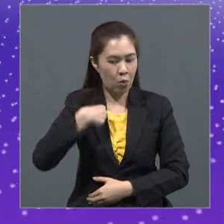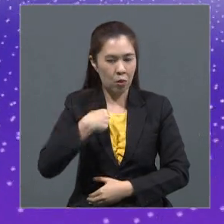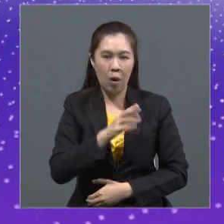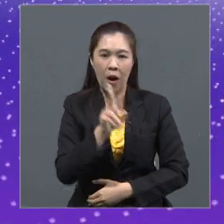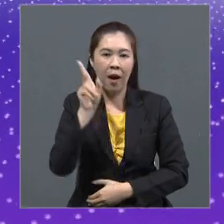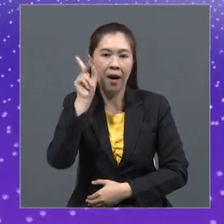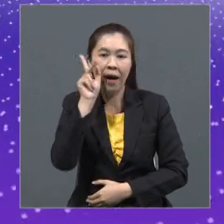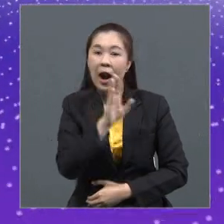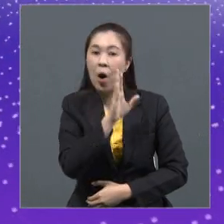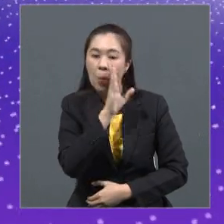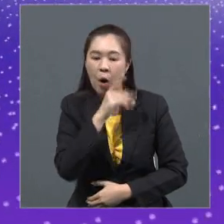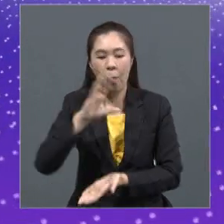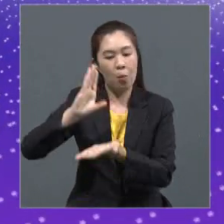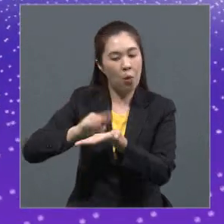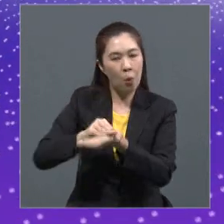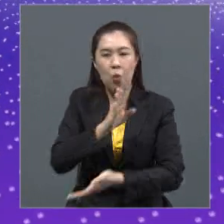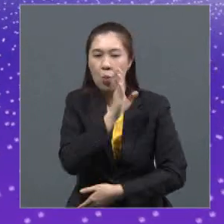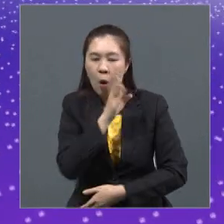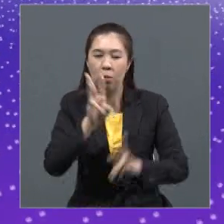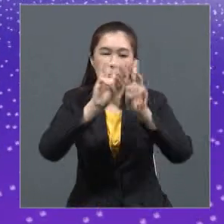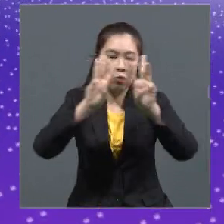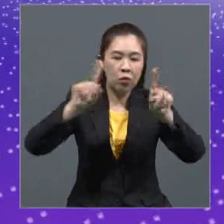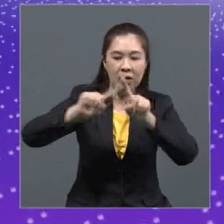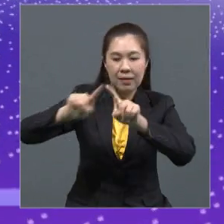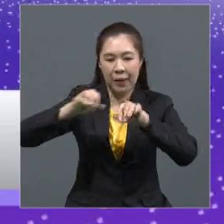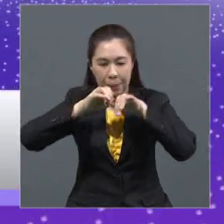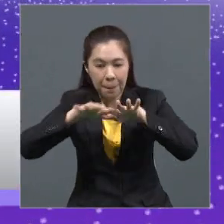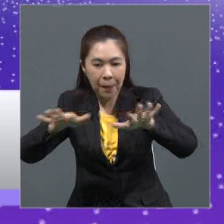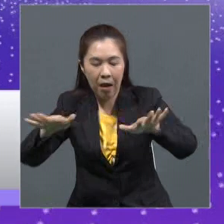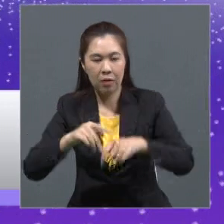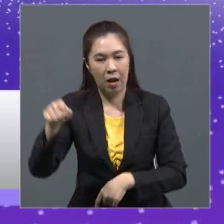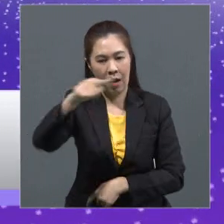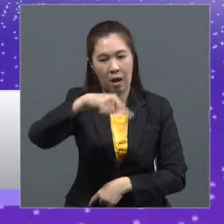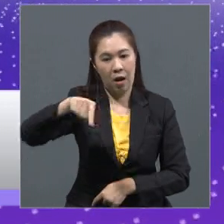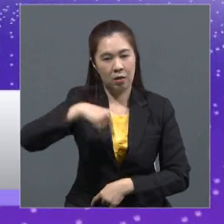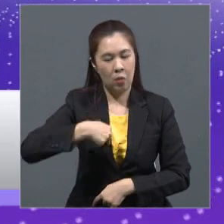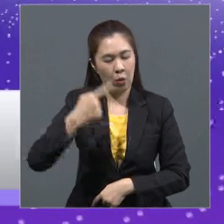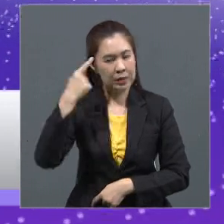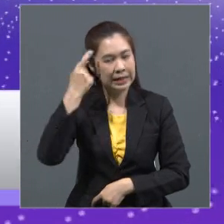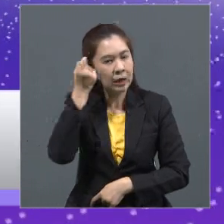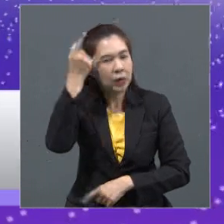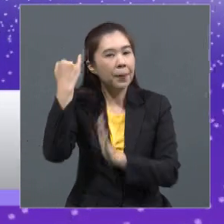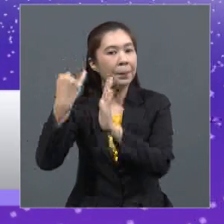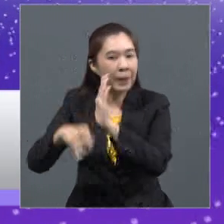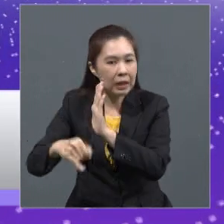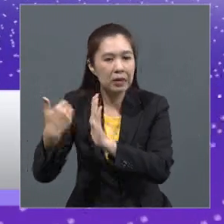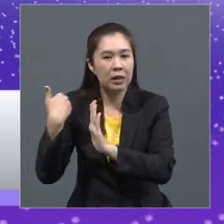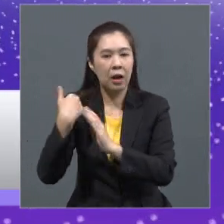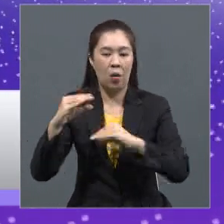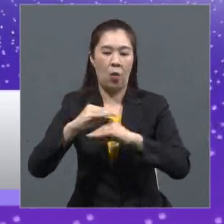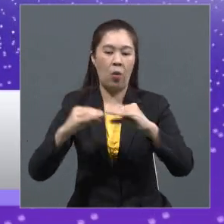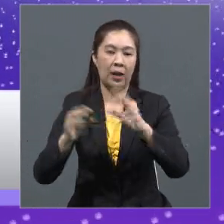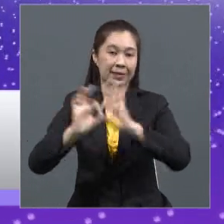ปลอมและข้อมูลอันเป็นเท็จบนสื่อโซเชียลMediaและแพลตฟอร์มต่างๆที่หาทำให้ประชาชนเข้าใจผิดต่อบุคคลและโครงการสำคัญของ